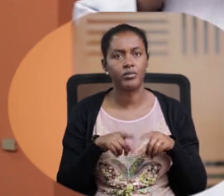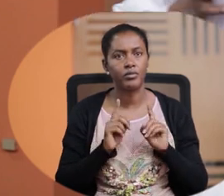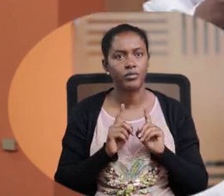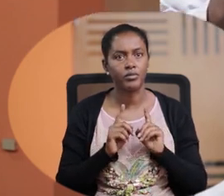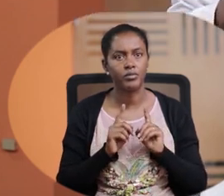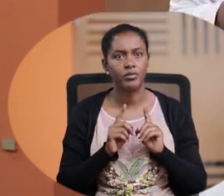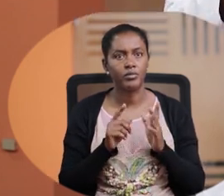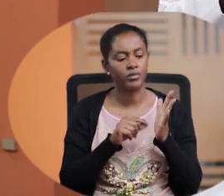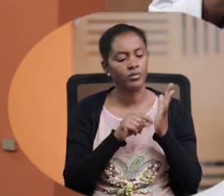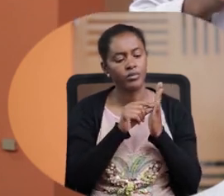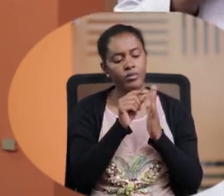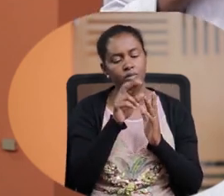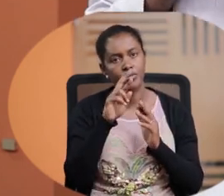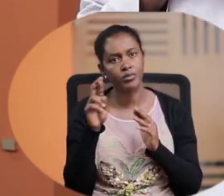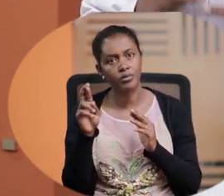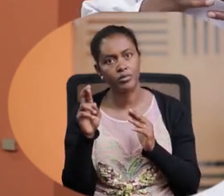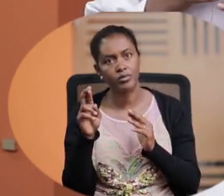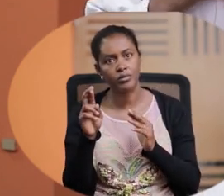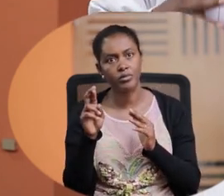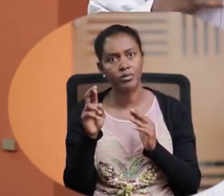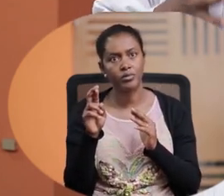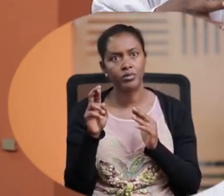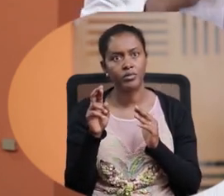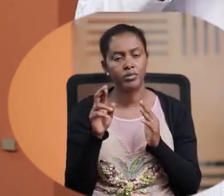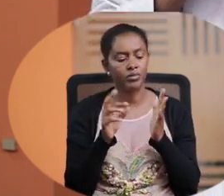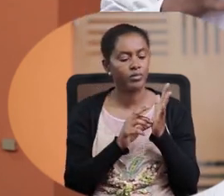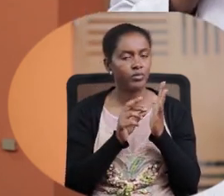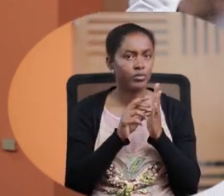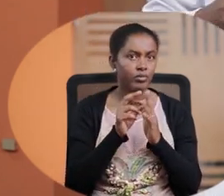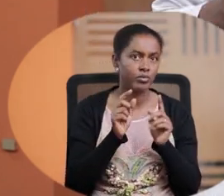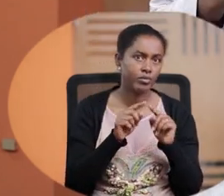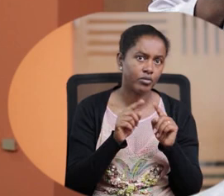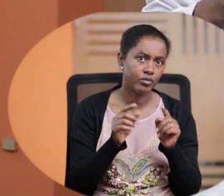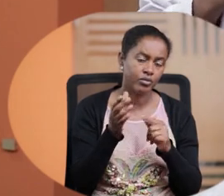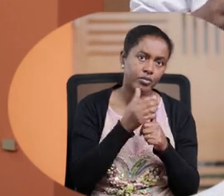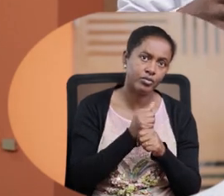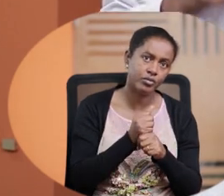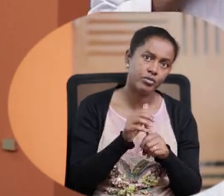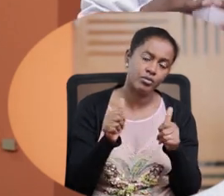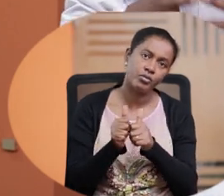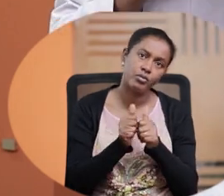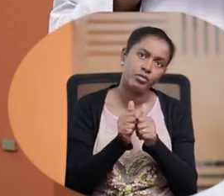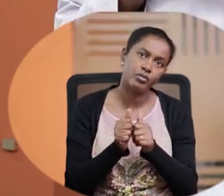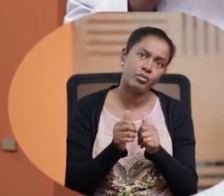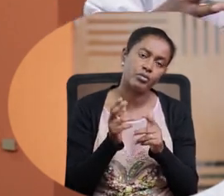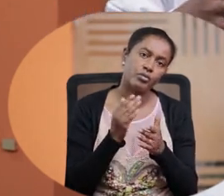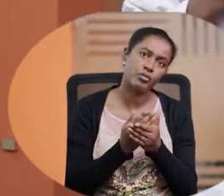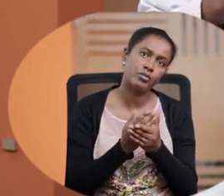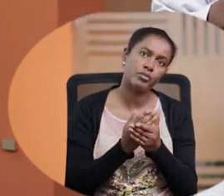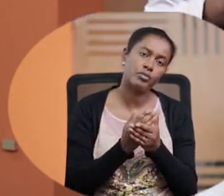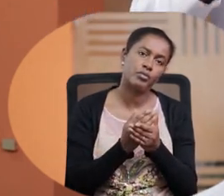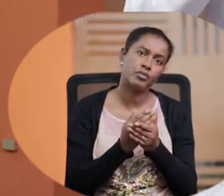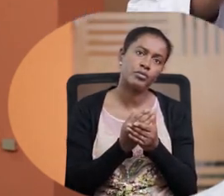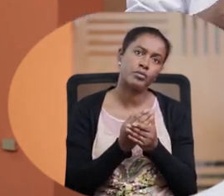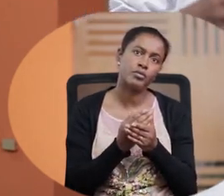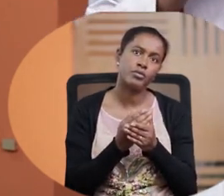immoo lakkoofsota raashinaalii qooyyaboota bu'uuraa wajjii wal qabsiisanii maal maal fa'a akka of keessaa qabuu fi akkaataa kamittiin akka qooyyabdan akkasumas